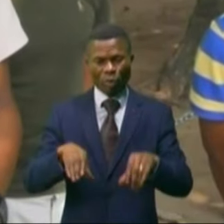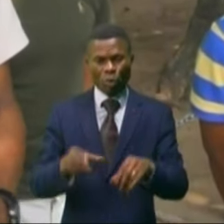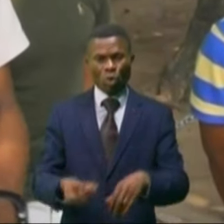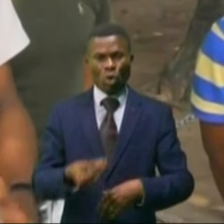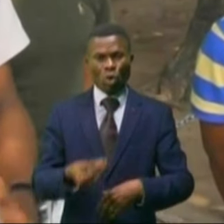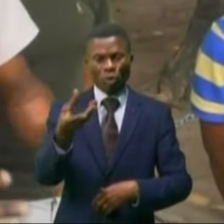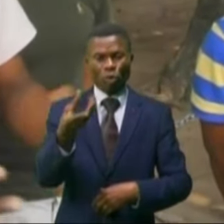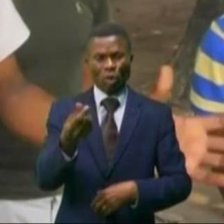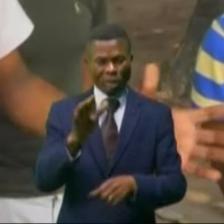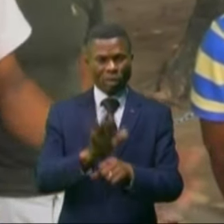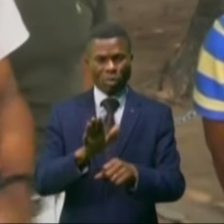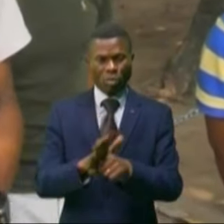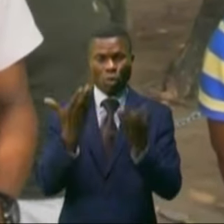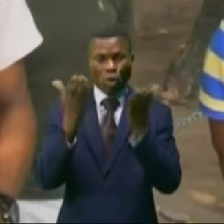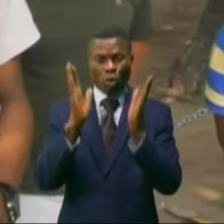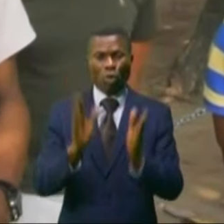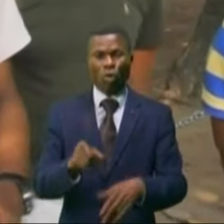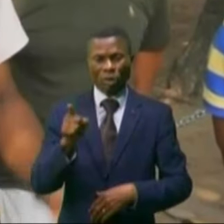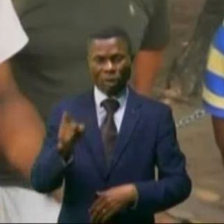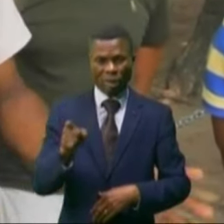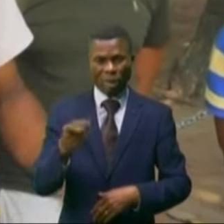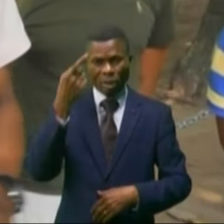des moyens pour qu'on puisse